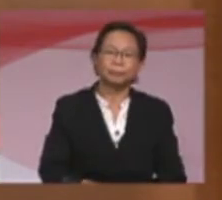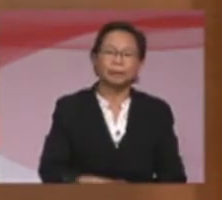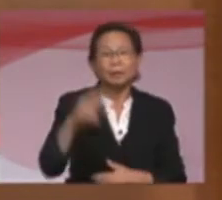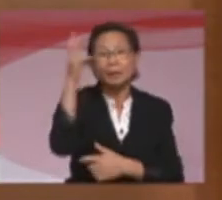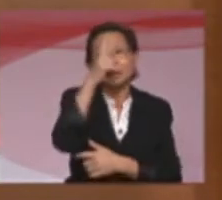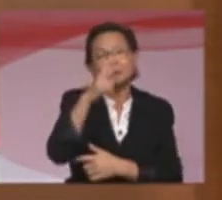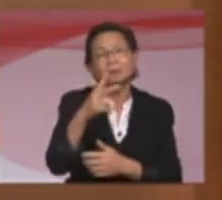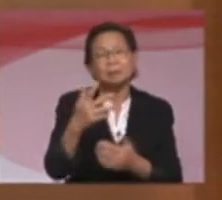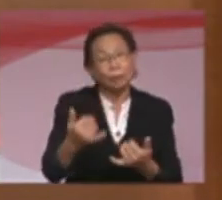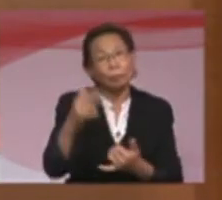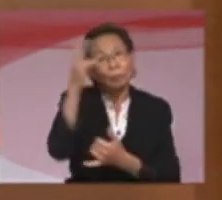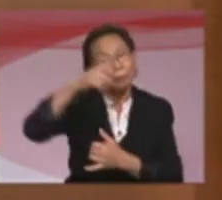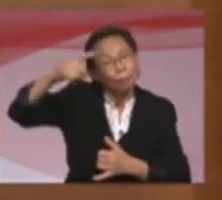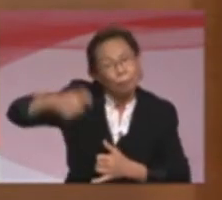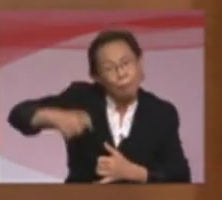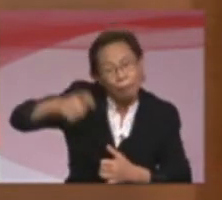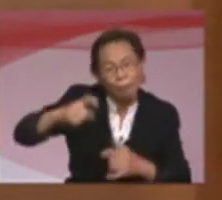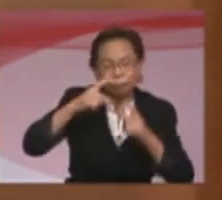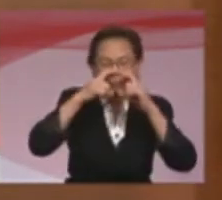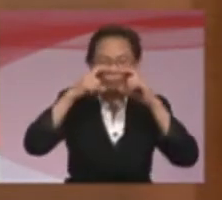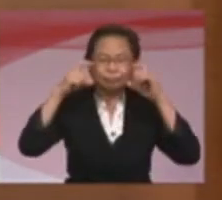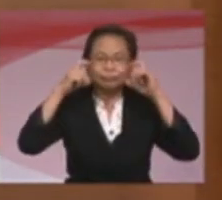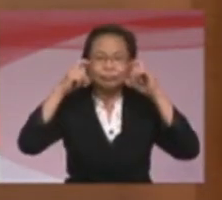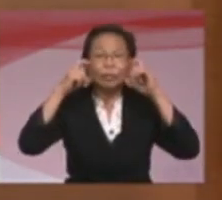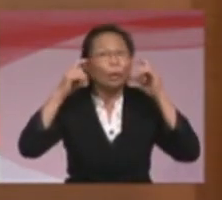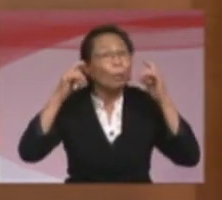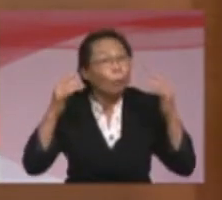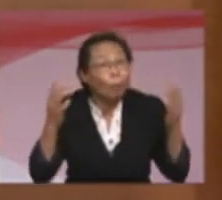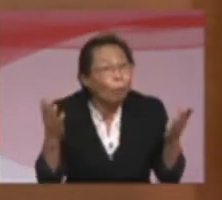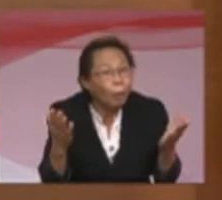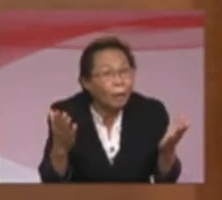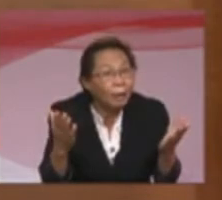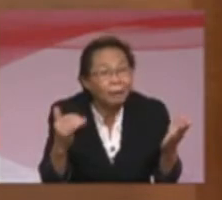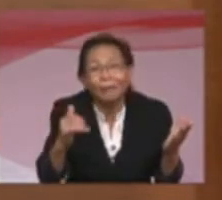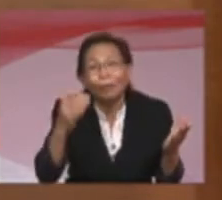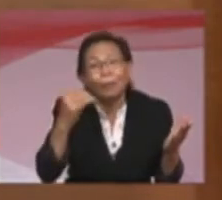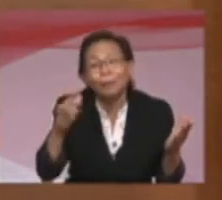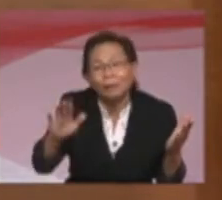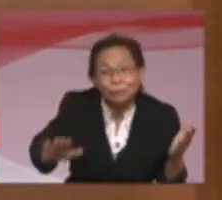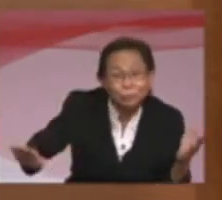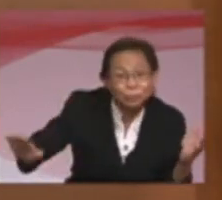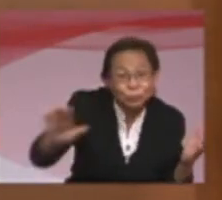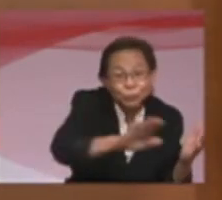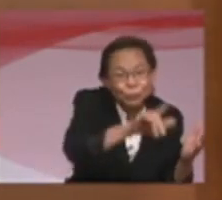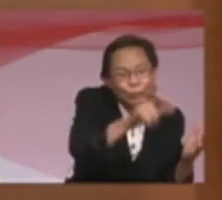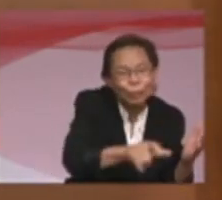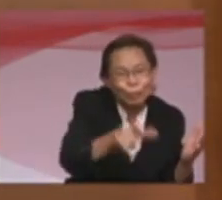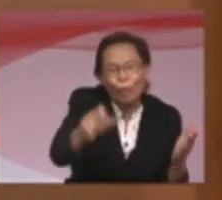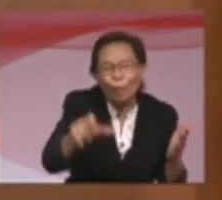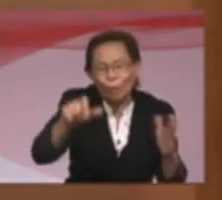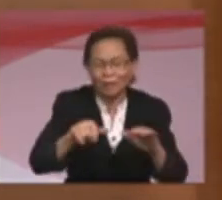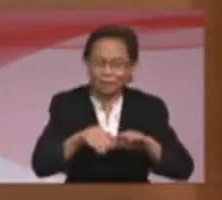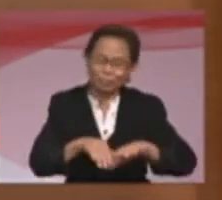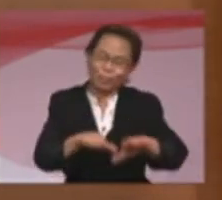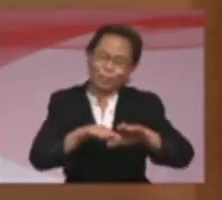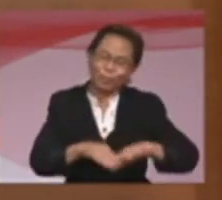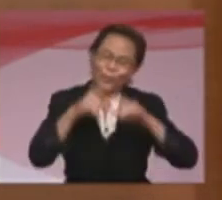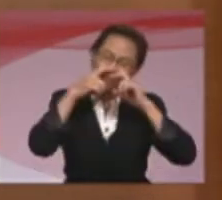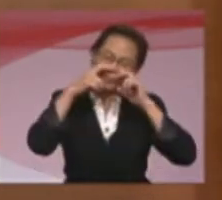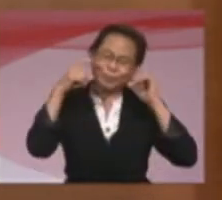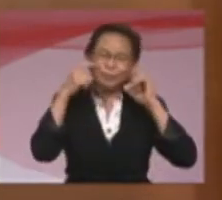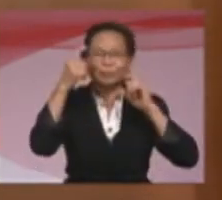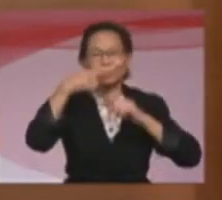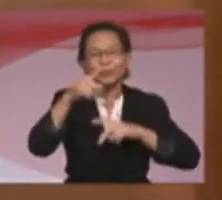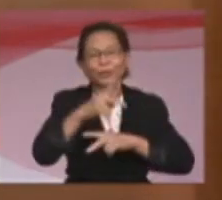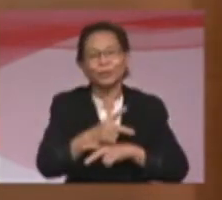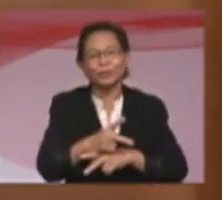kerajaan mewajibkan pemakaiannya. Kerana setiap orang boleh menjahit sendiri pelitup muka untuk